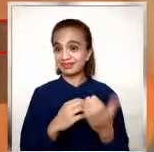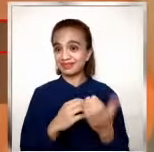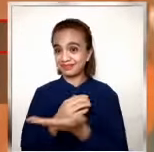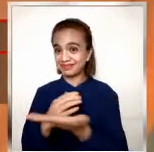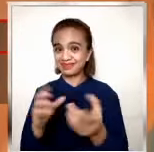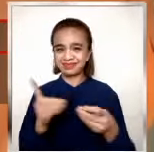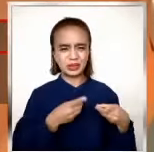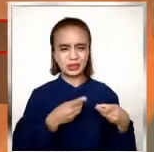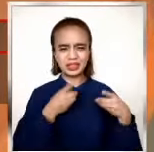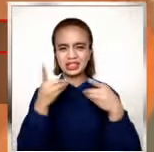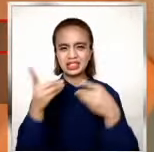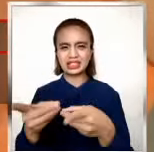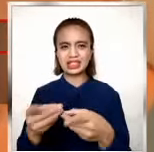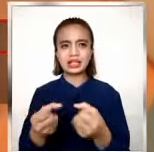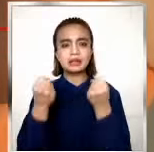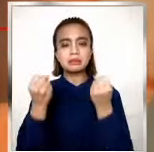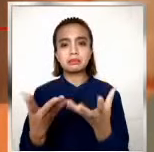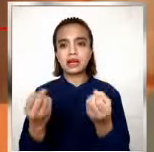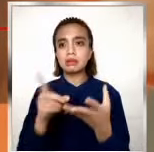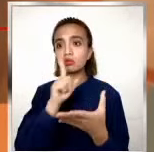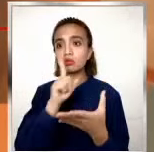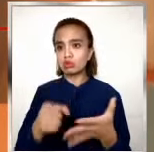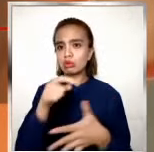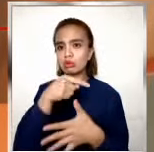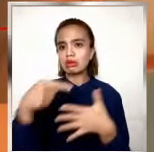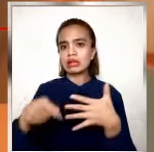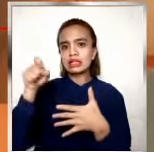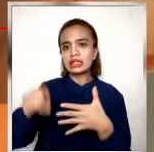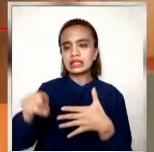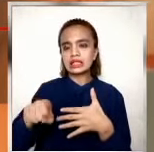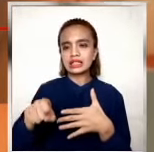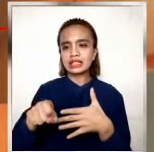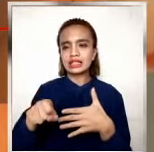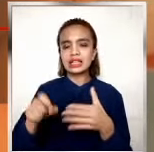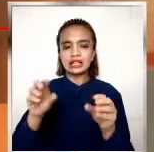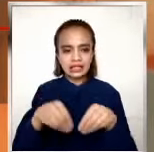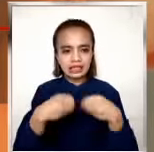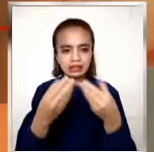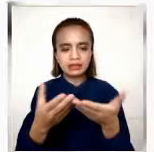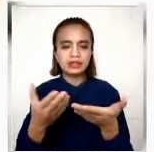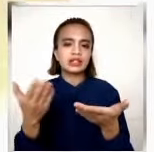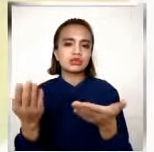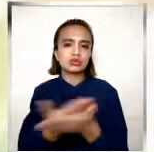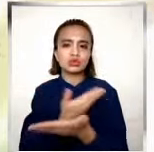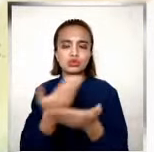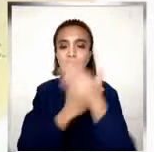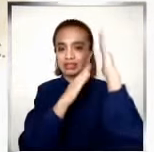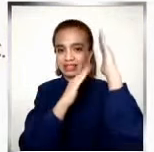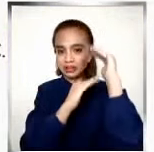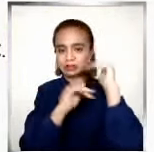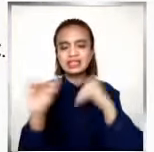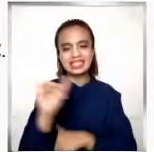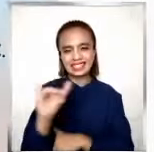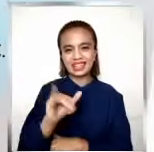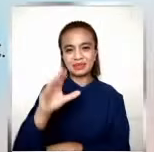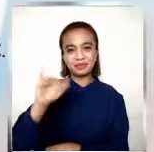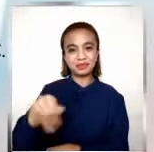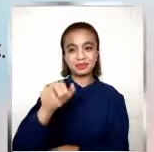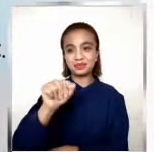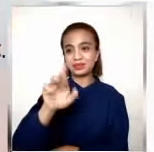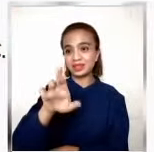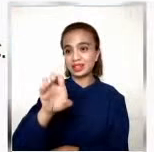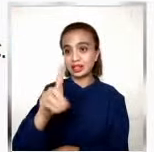maraming nangangailangan ang ating nabigyan ng bagong pag-asa sa buhay. Tulad ni Jared, sa mga nais pang mag-donate,